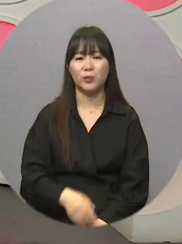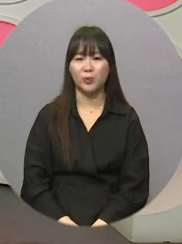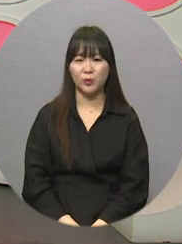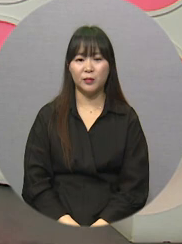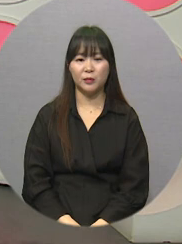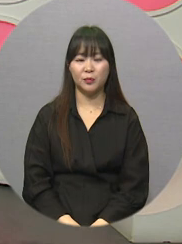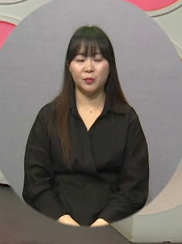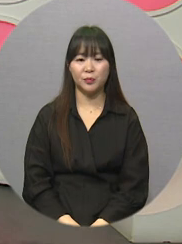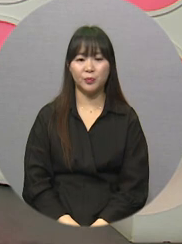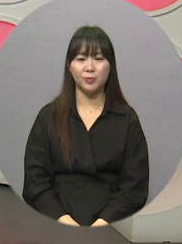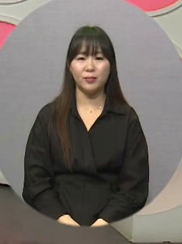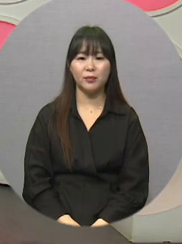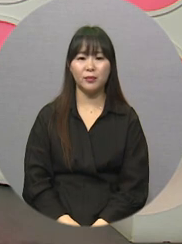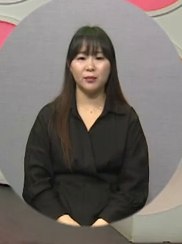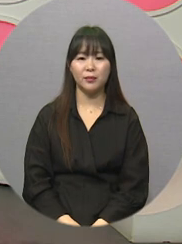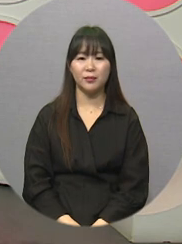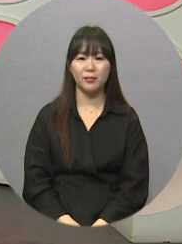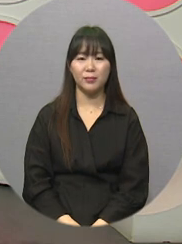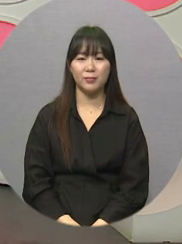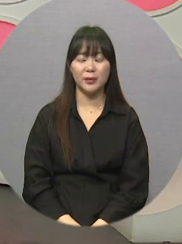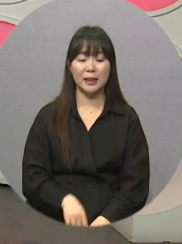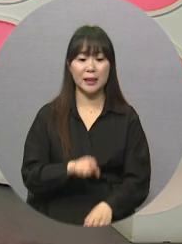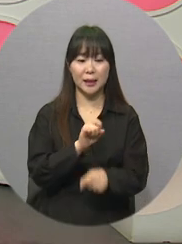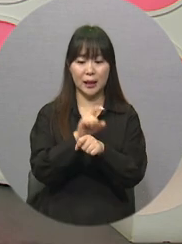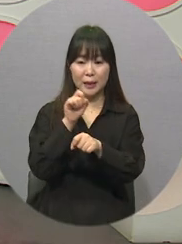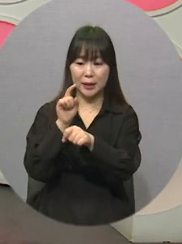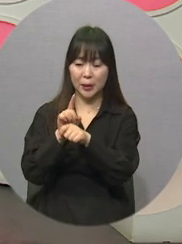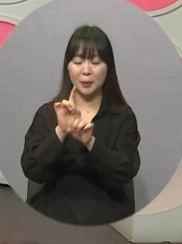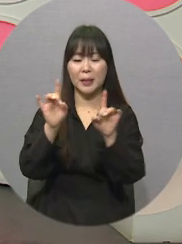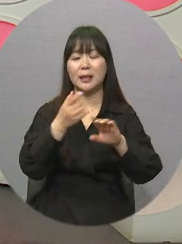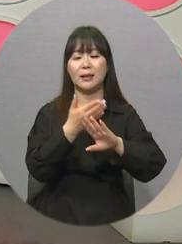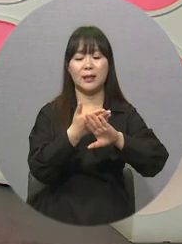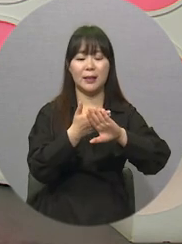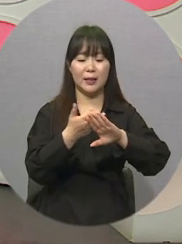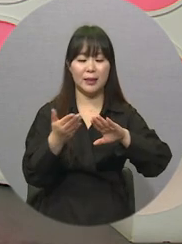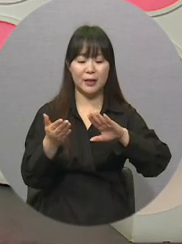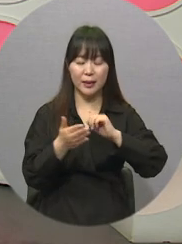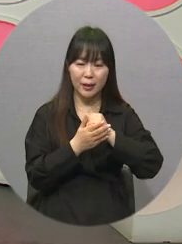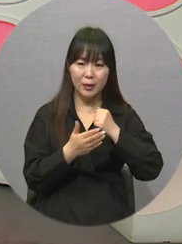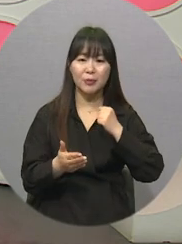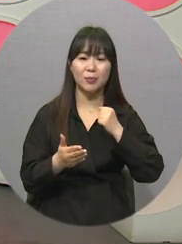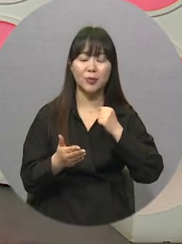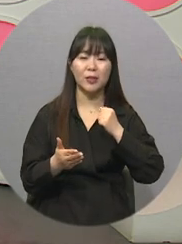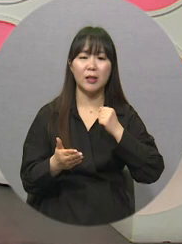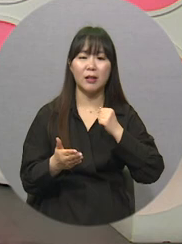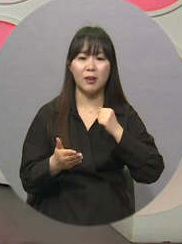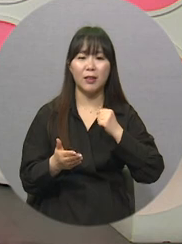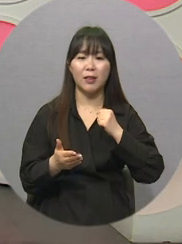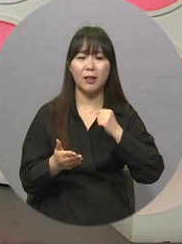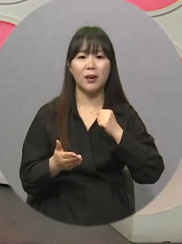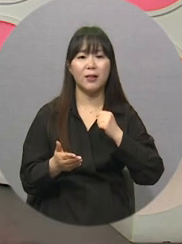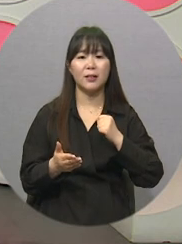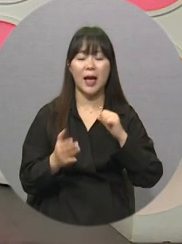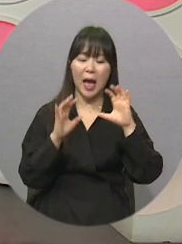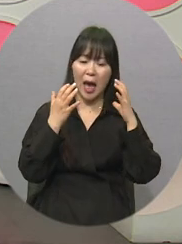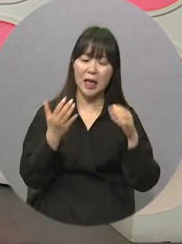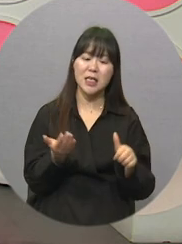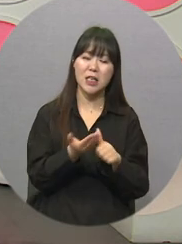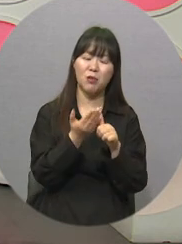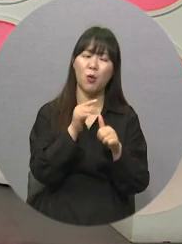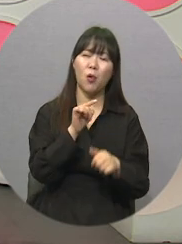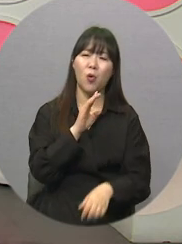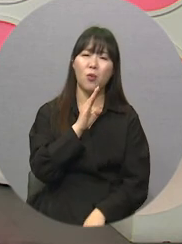없는데 어쨌든 이게 성향에 따라 다르니까. 그렇죠. 성향에 따라 예. 그래서 참 아이들 키우는